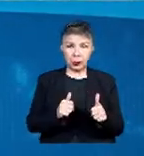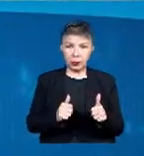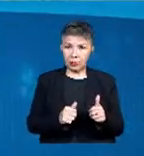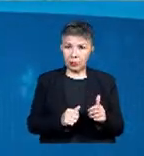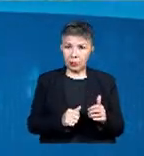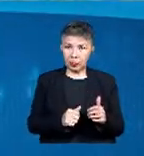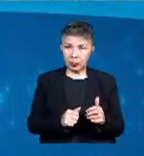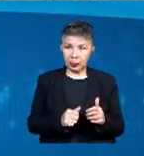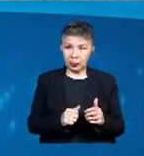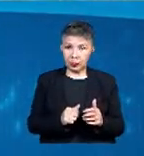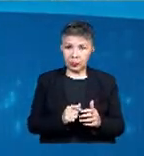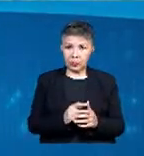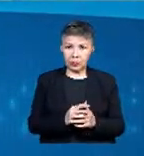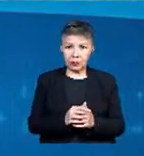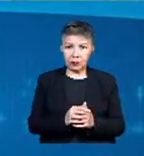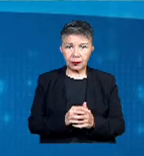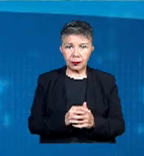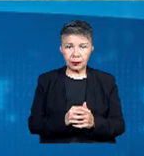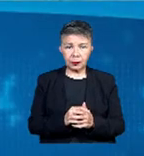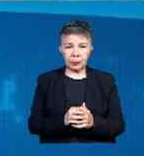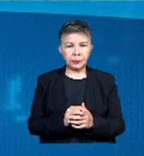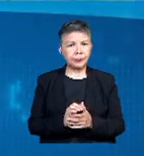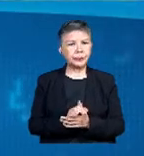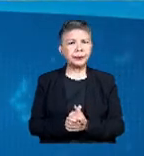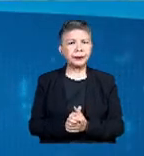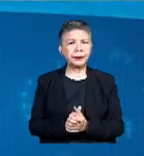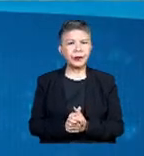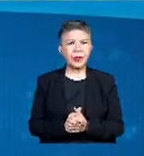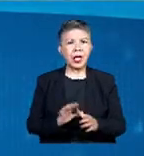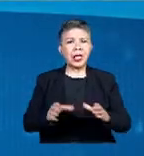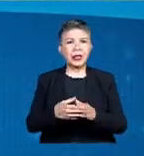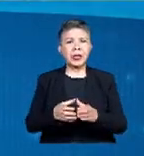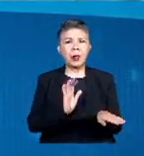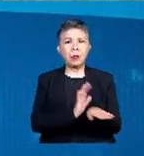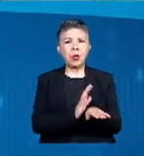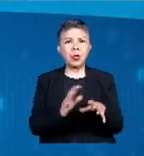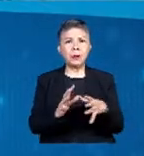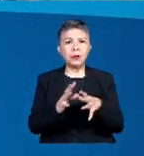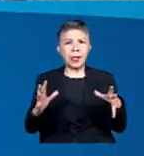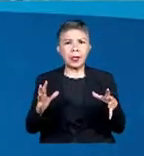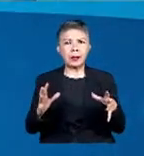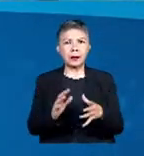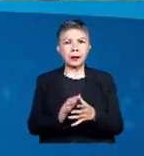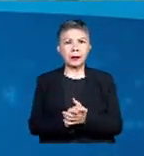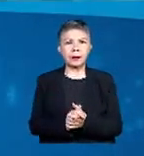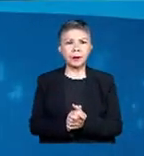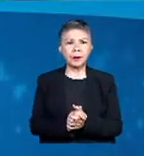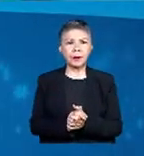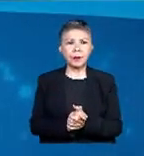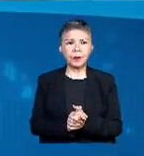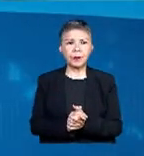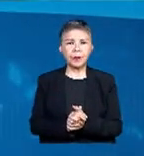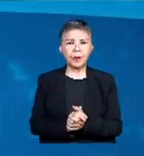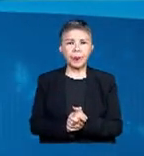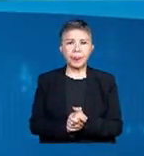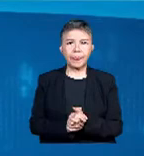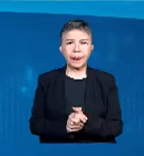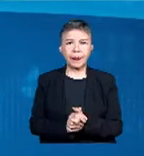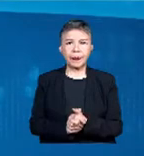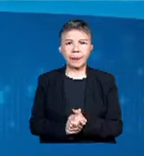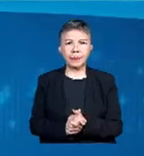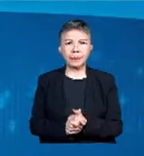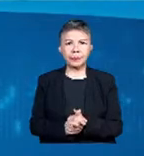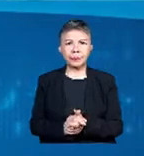emas terbanyak itu dari Papua, atlet Papua. Nah, ini kita bina, berlatih mereka